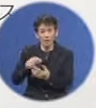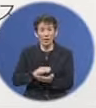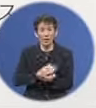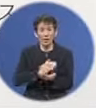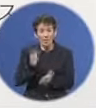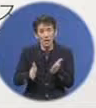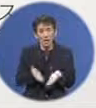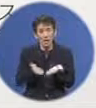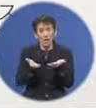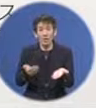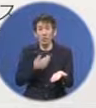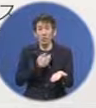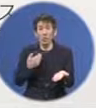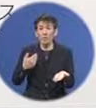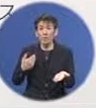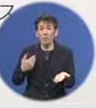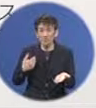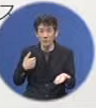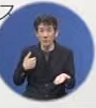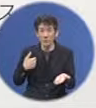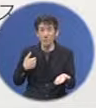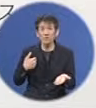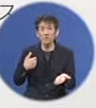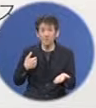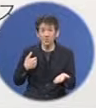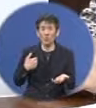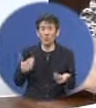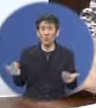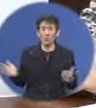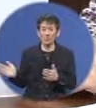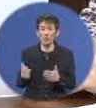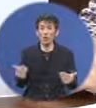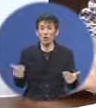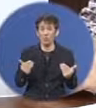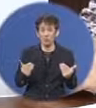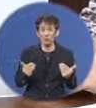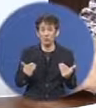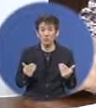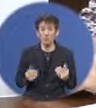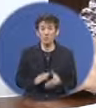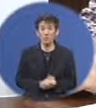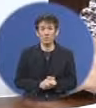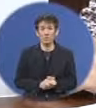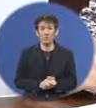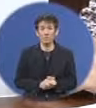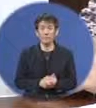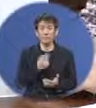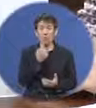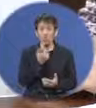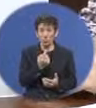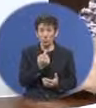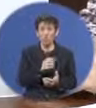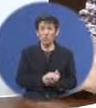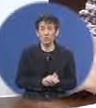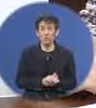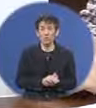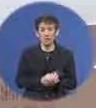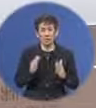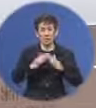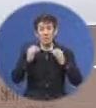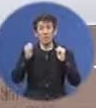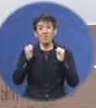に提供できるように、まあ、した方がいいんですよね、 はい、 それからもう一つ下に書いてありますのは、在宅